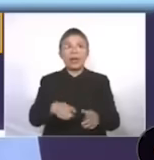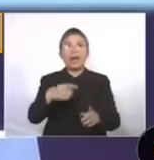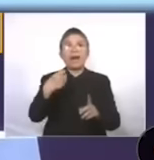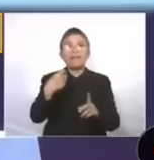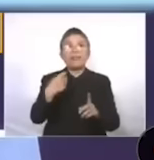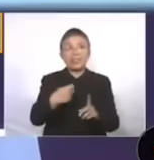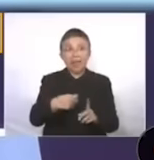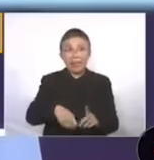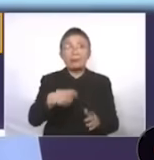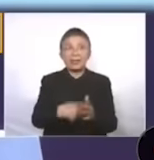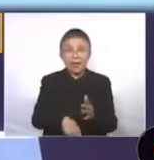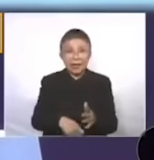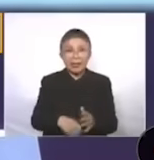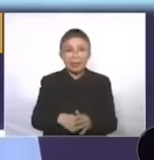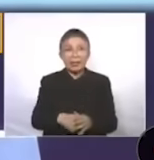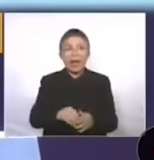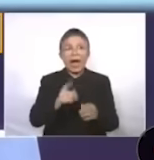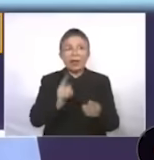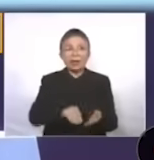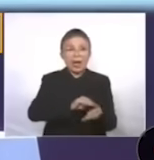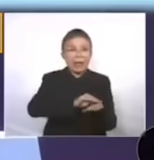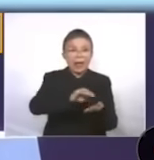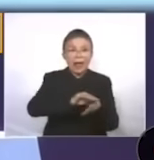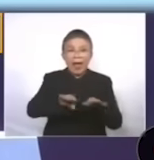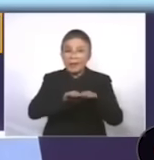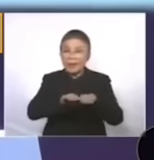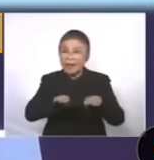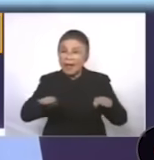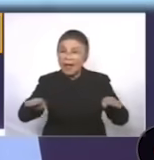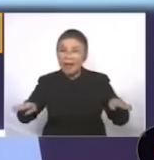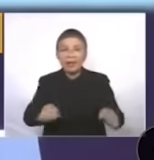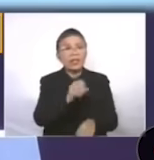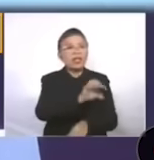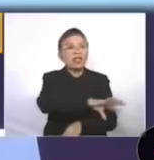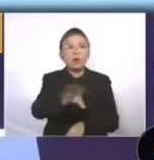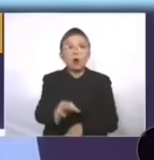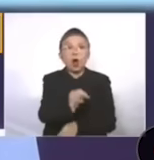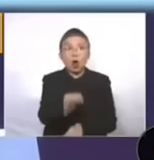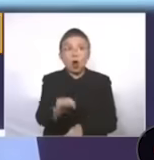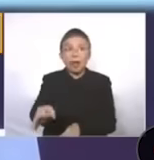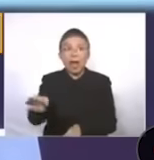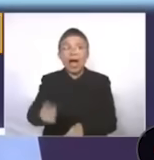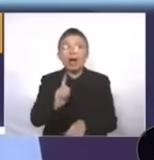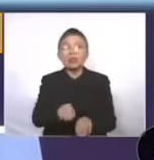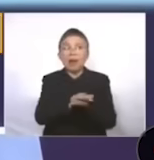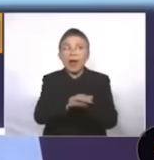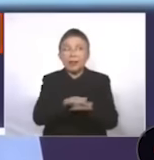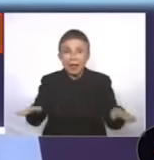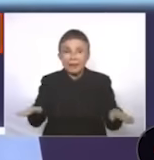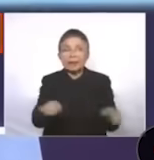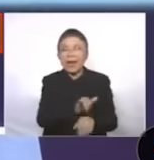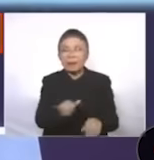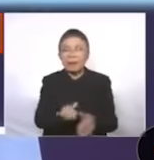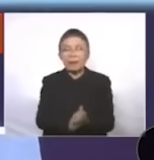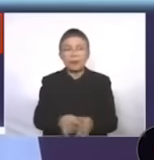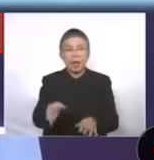tetap dengan kacamatanya itu ah dan nyebarkan duit itu ke seluruh eh ke peserta-peserta itu di